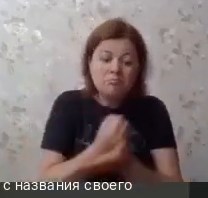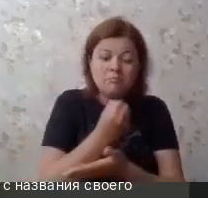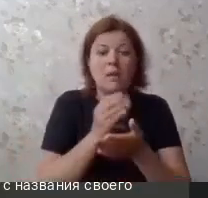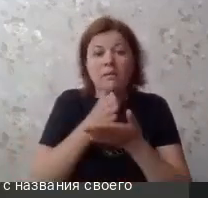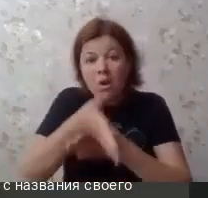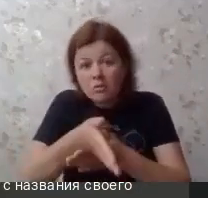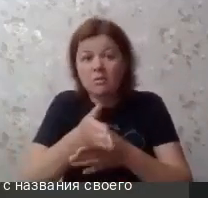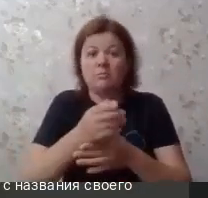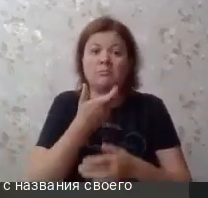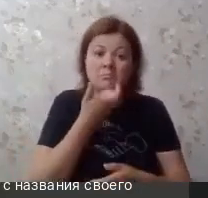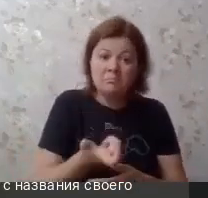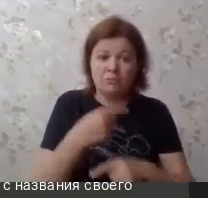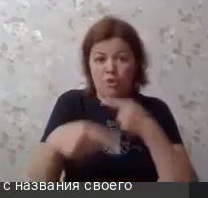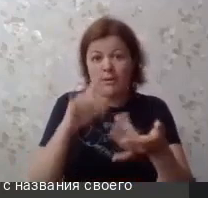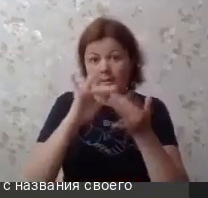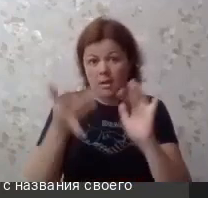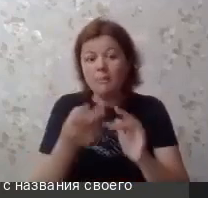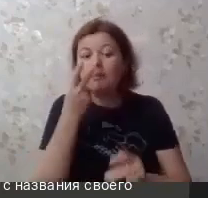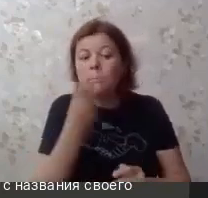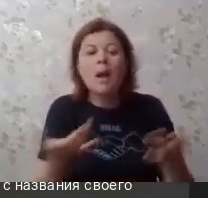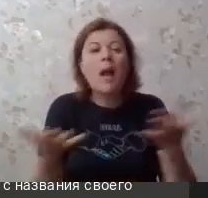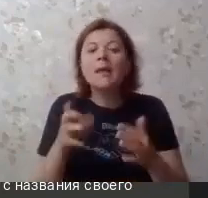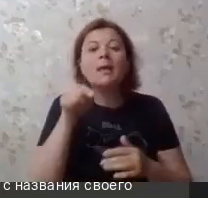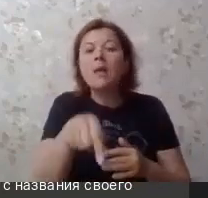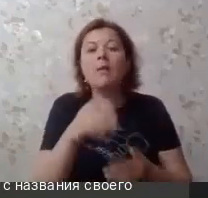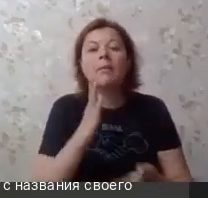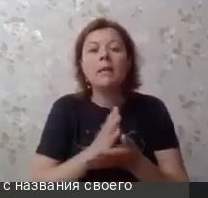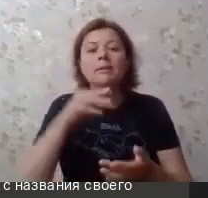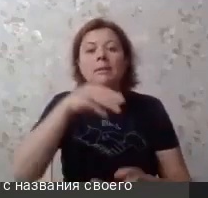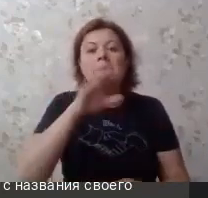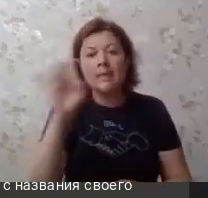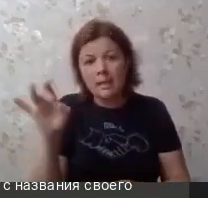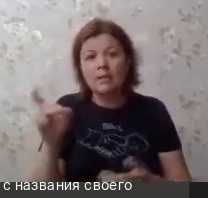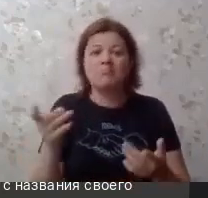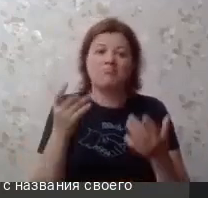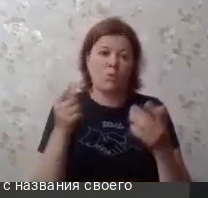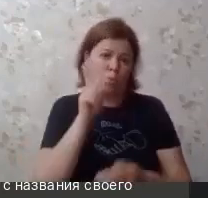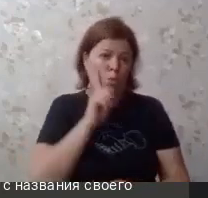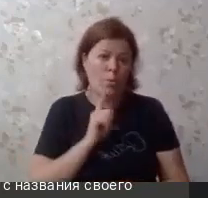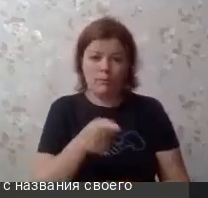они конкретно реализует технические средства реабилитации.